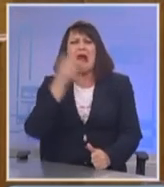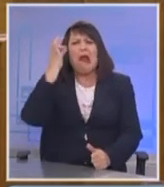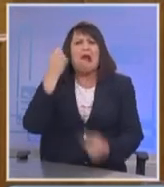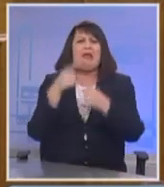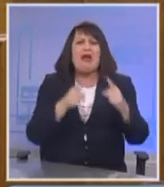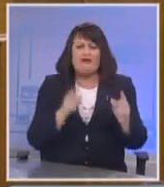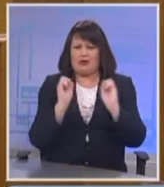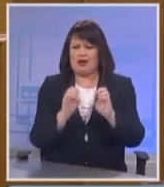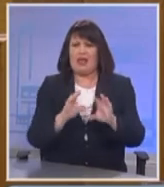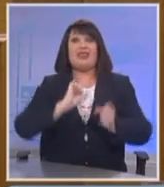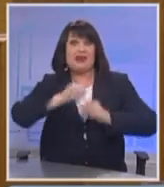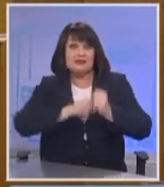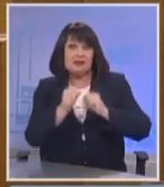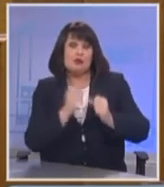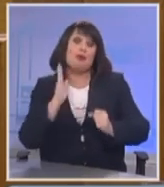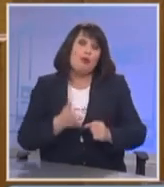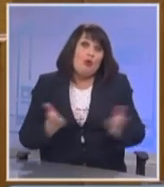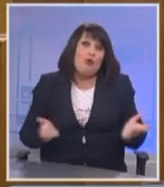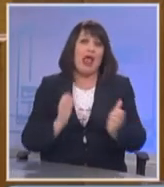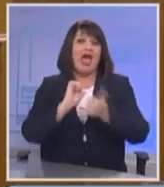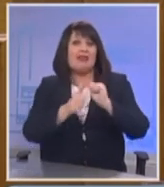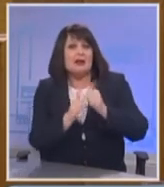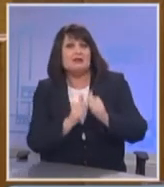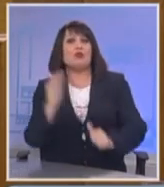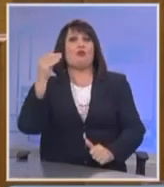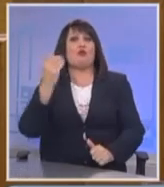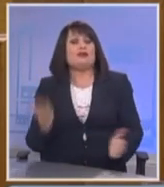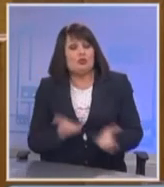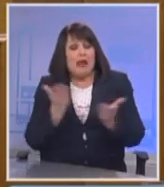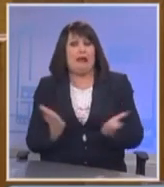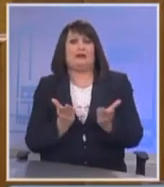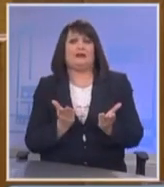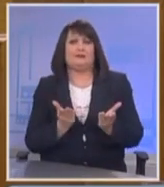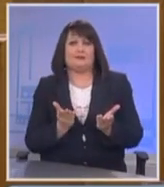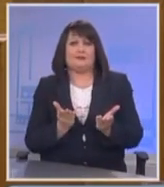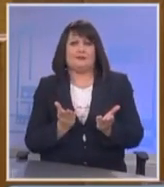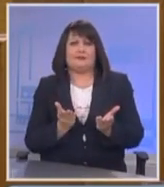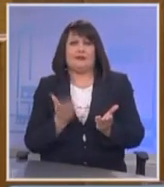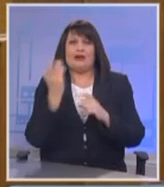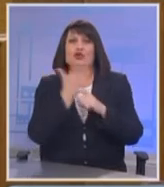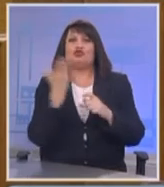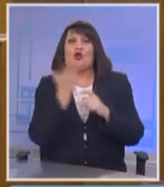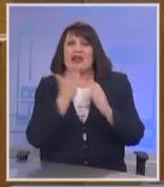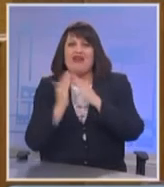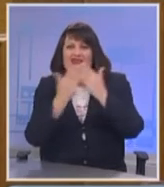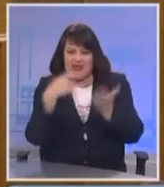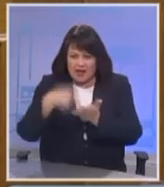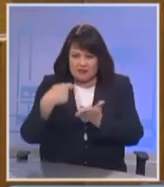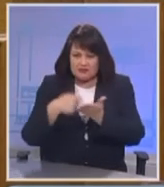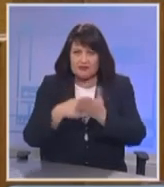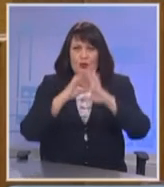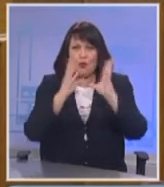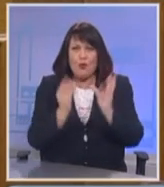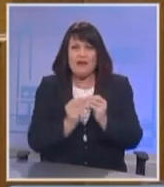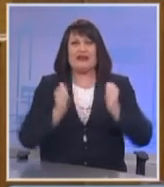μια κάποια δραστηριότητα, όποιος μπορεί, αθλητισμού, πολιτισμού. Έχει φυσικά και τη σχολική τσάντα που, ανεξάρτητα αν